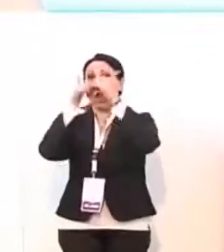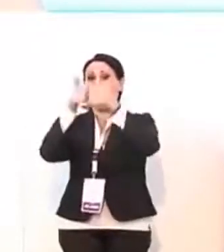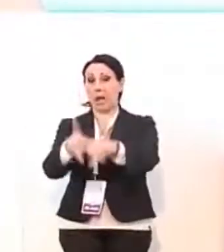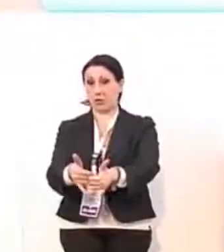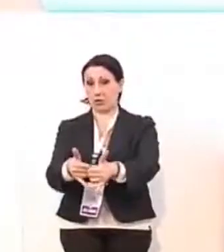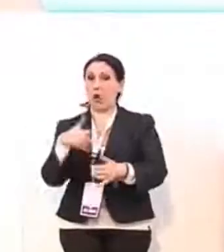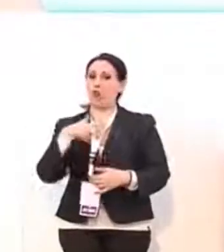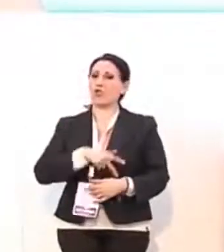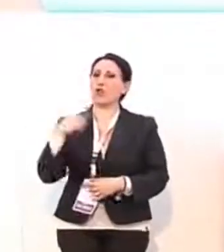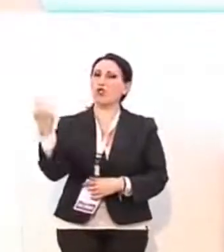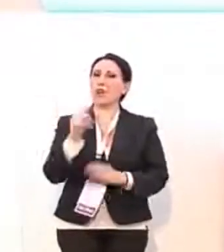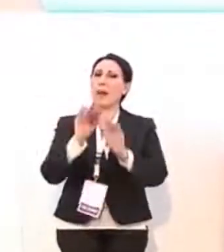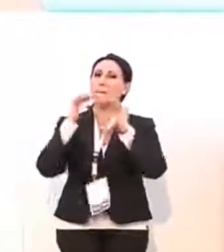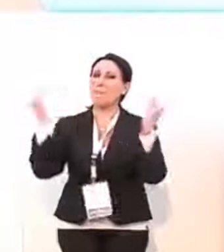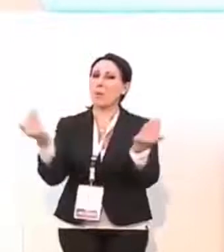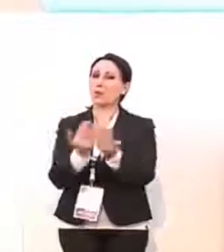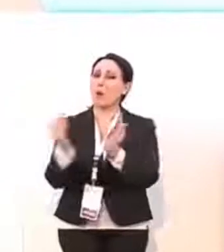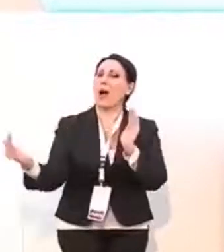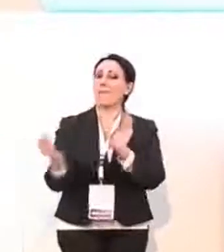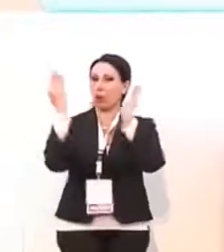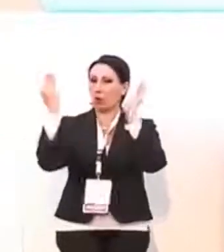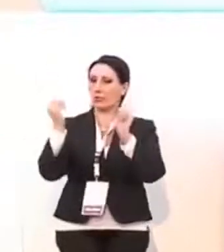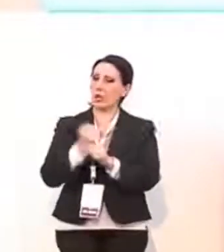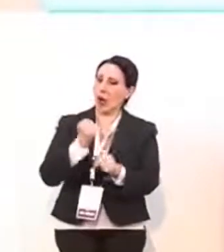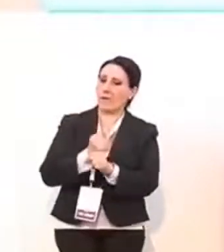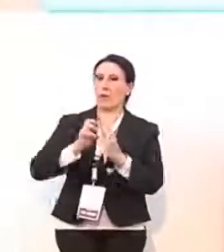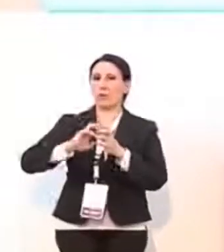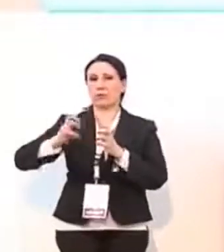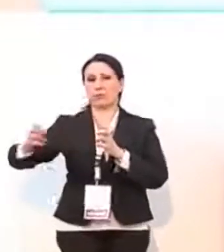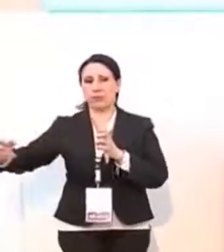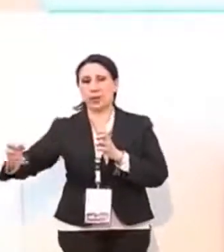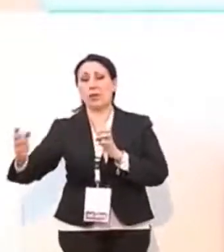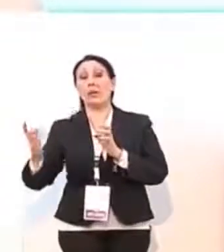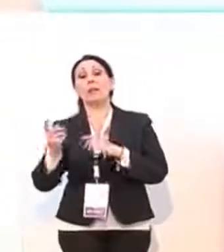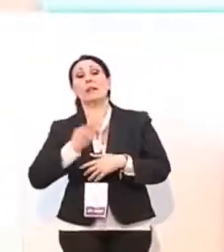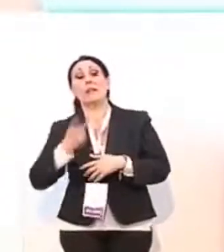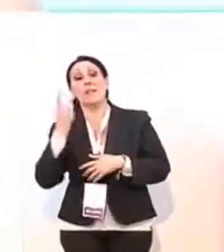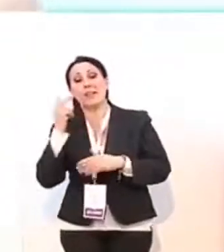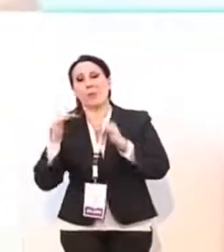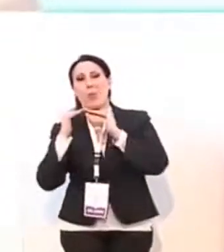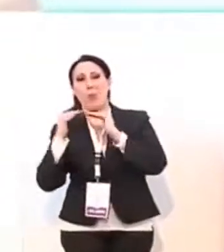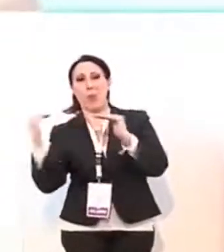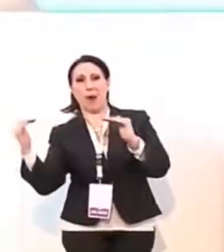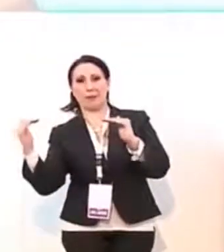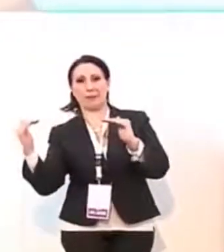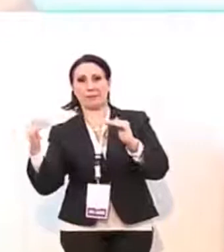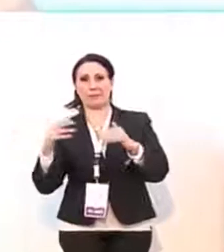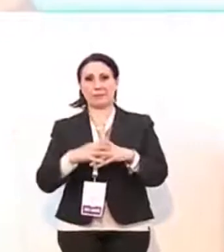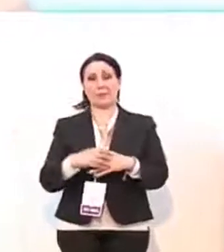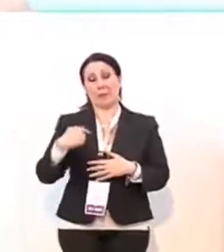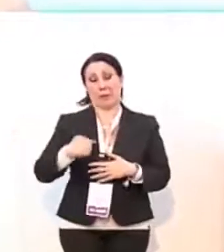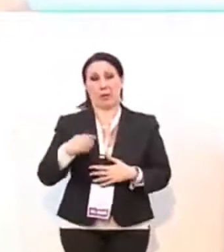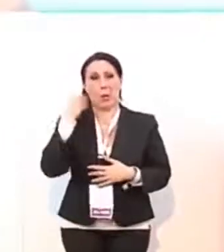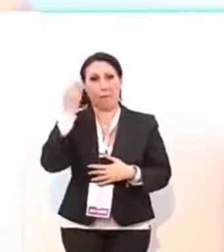misurano con la differenza, che si misurano con situazioni che non li mettono in condizioni di parità. E insieme a questo io credo